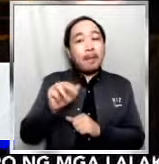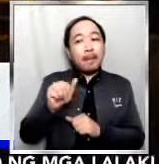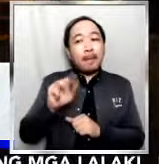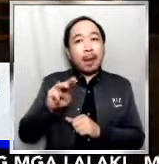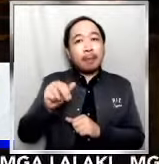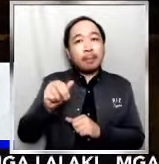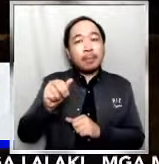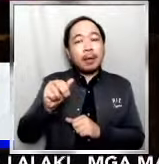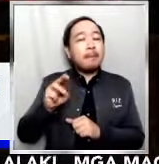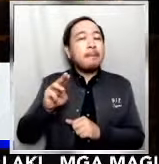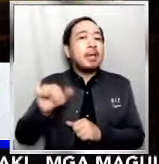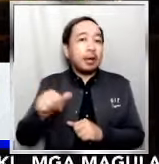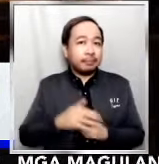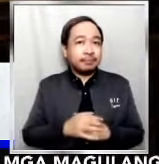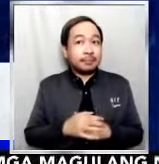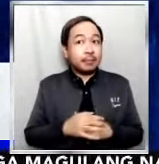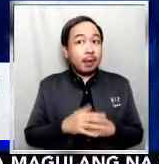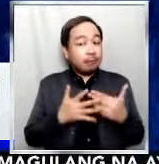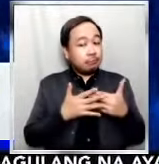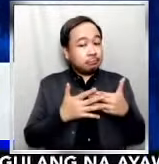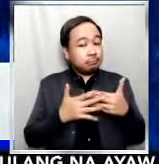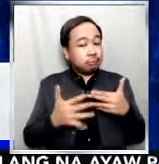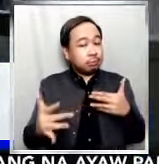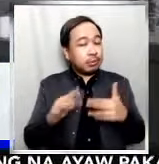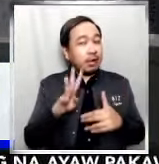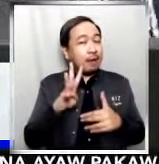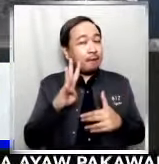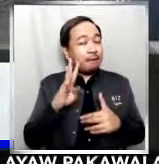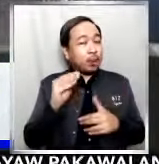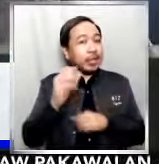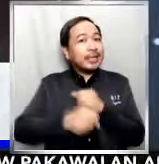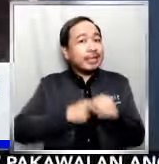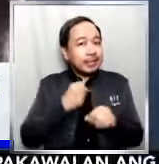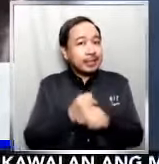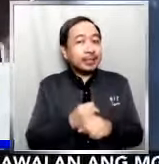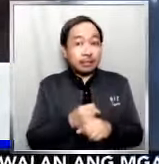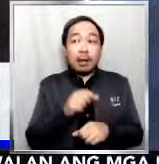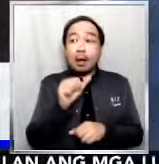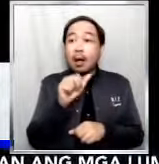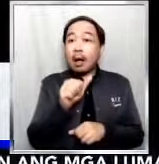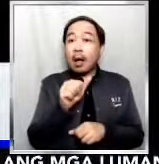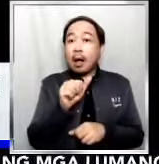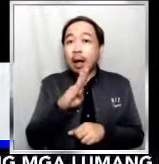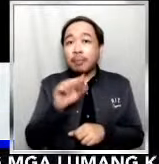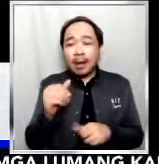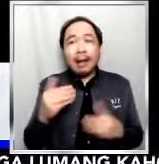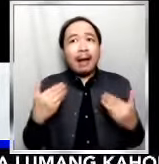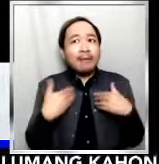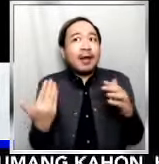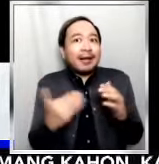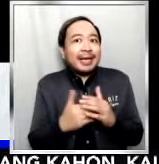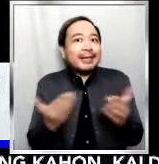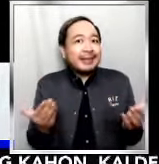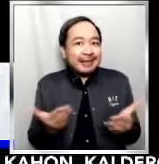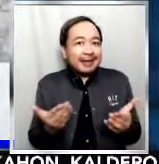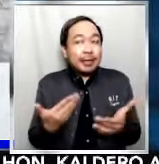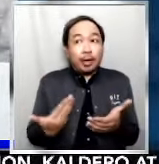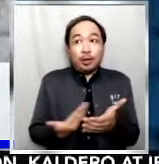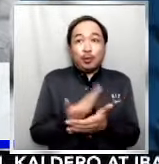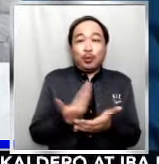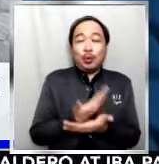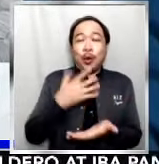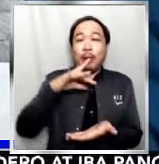Matapos ang apat na dekada, ABBA is back with Voyage, ang kanilang bagong album. A